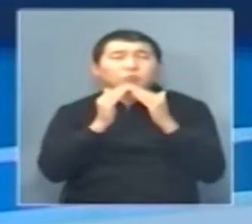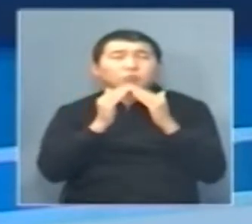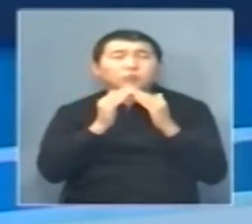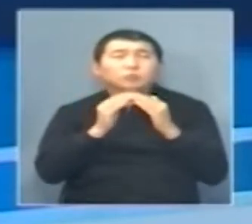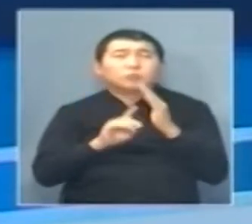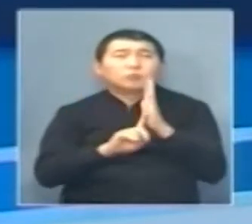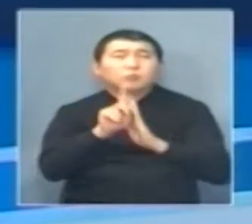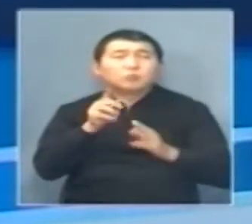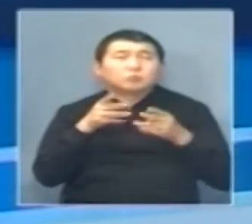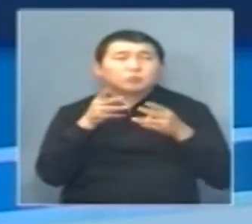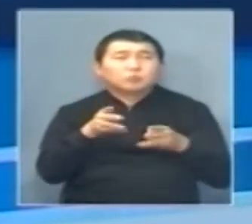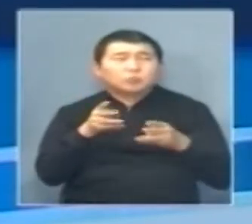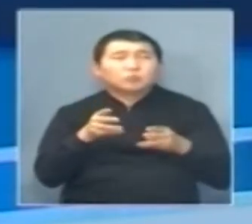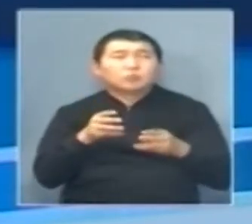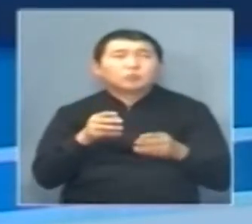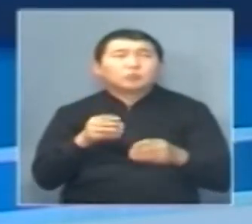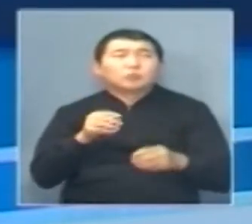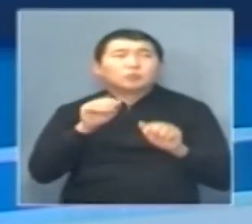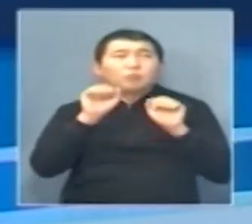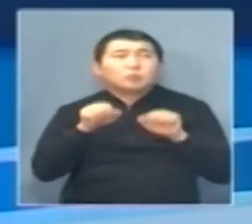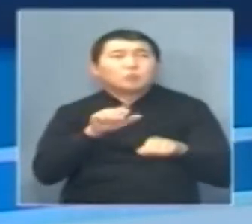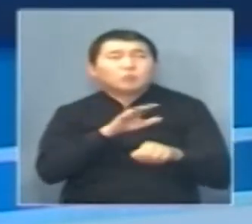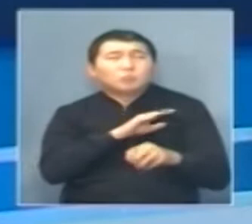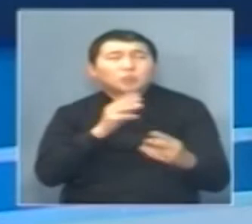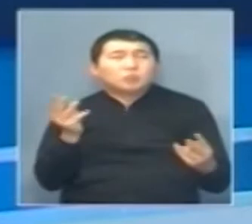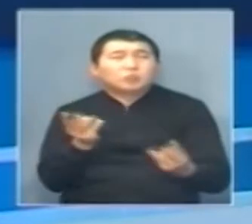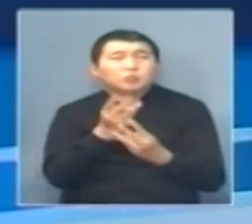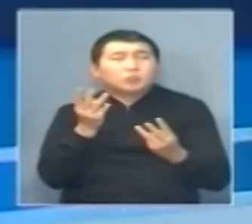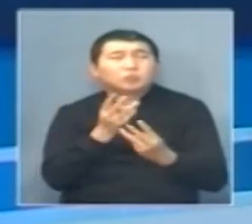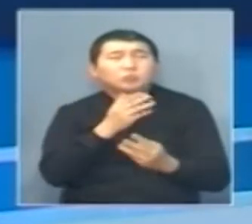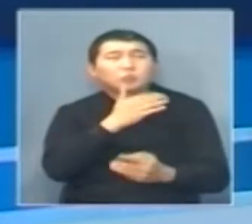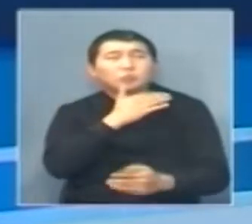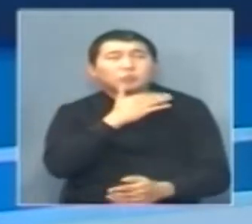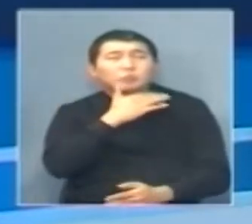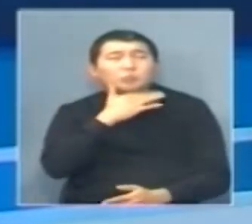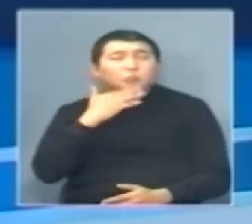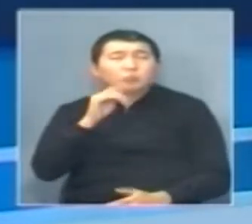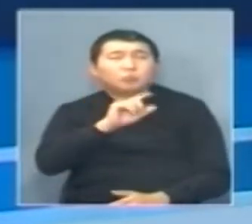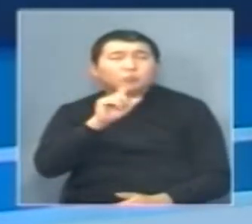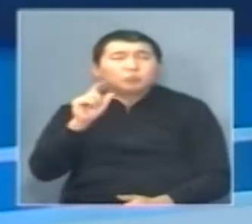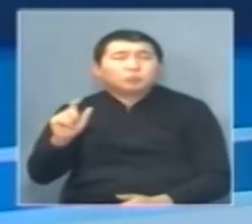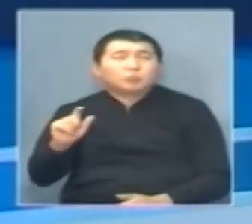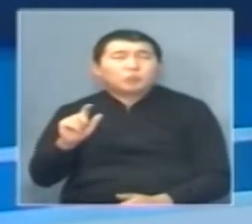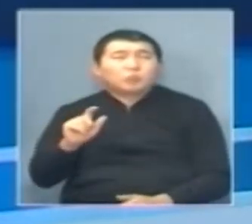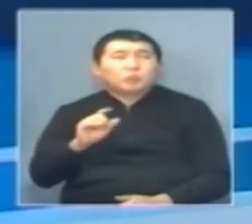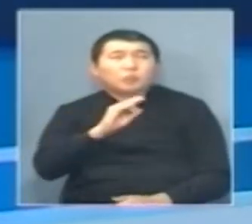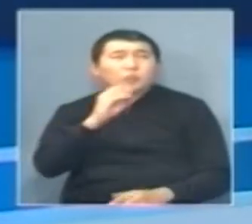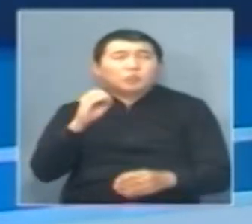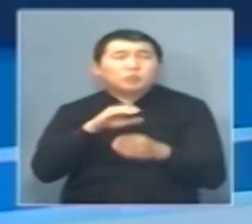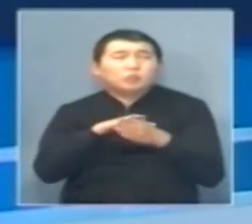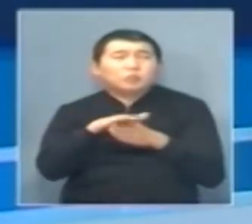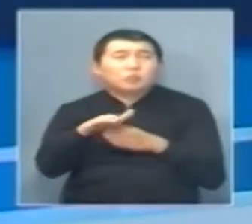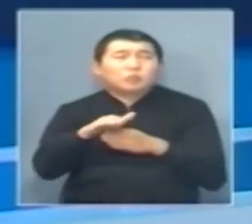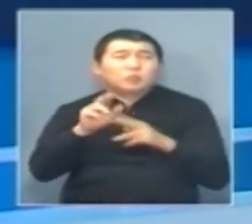значит, возрос и риск возникновения пожаров. Ведь большинство людей игнорируют меры безопасности при использовании печей,